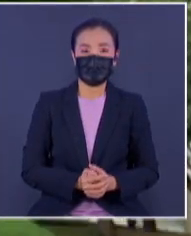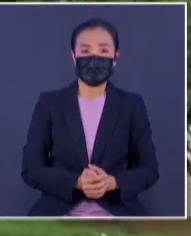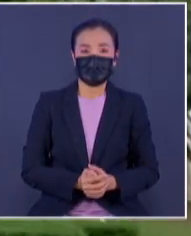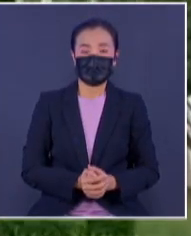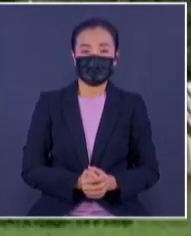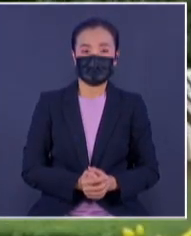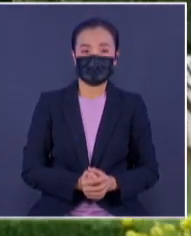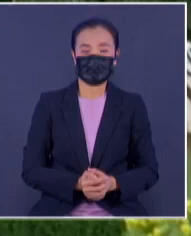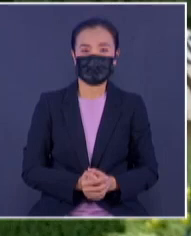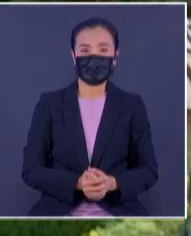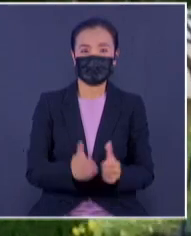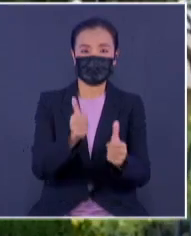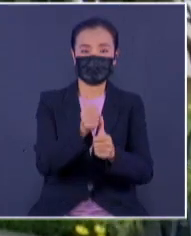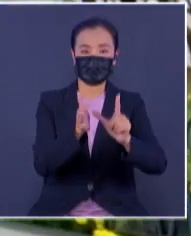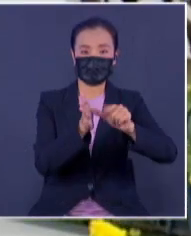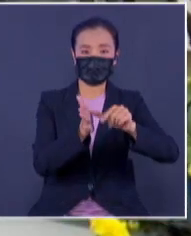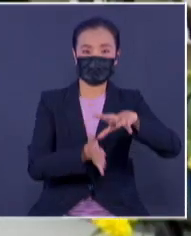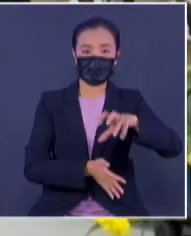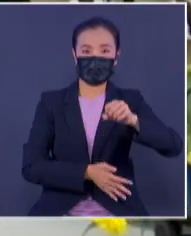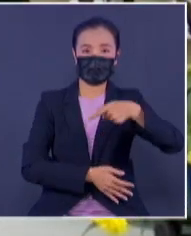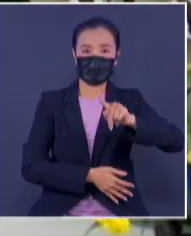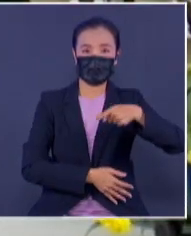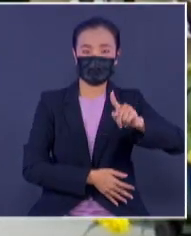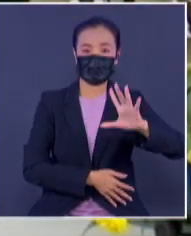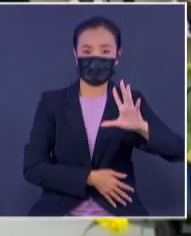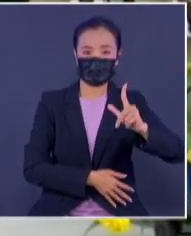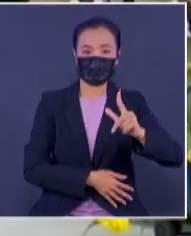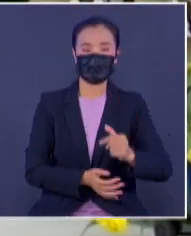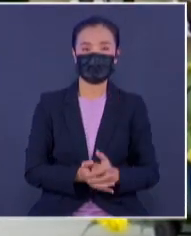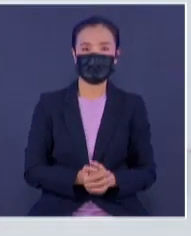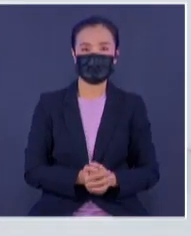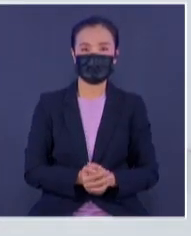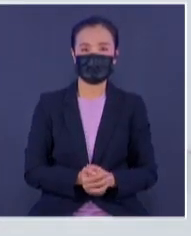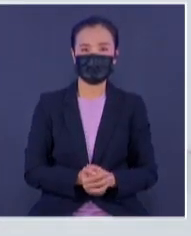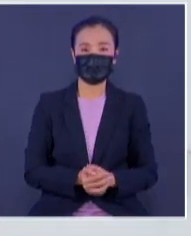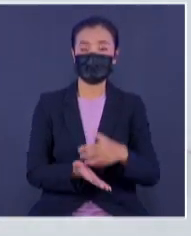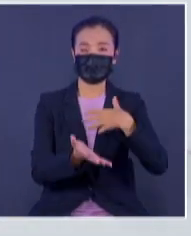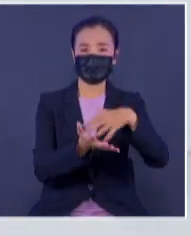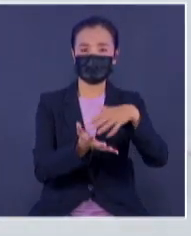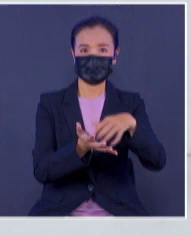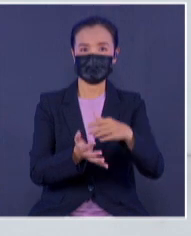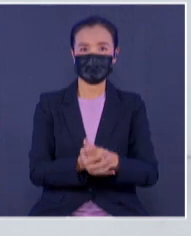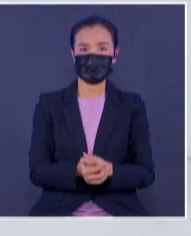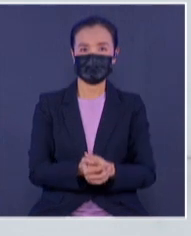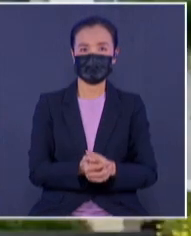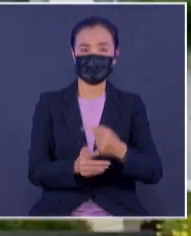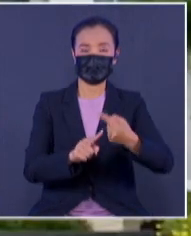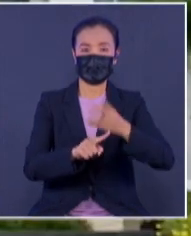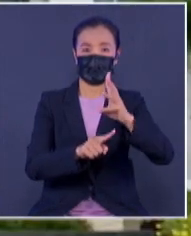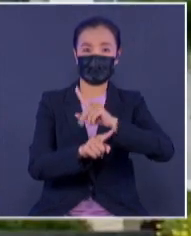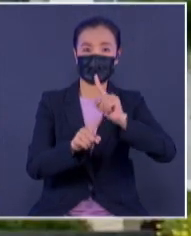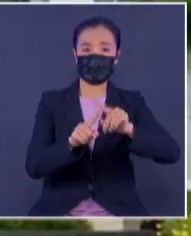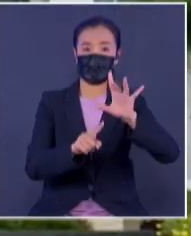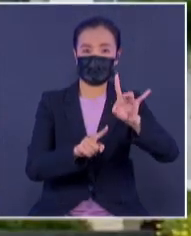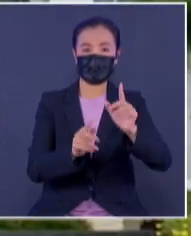นายพิเชษฐ์พุ่มพันธ์รองเลขาธิการสำนักงานคณะกรรมการป้องกันและปราบปรามการทุจริตแห่งชาติหรือปปช.เปิดเผยนะครับว่าวันที่8มิถุนายนที่ผ่านม